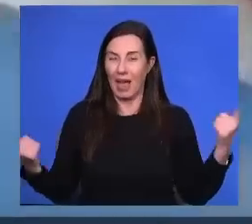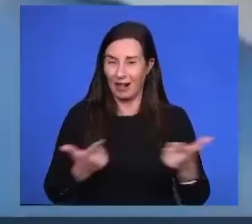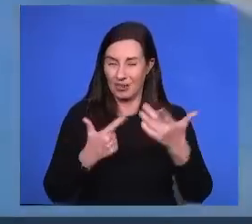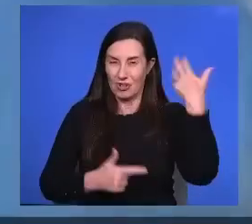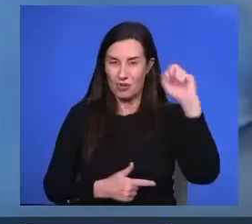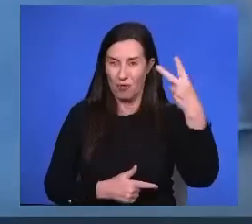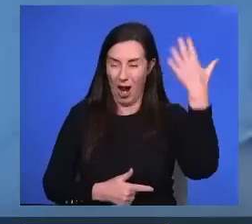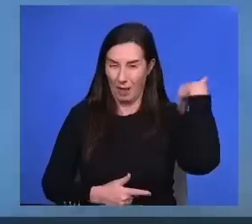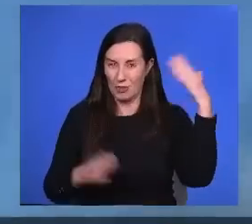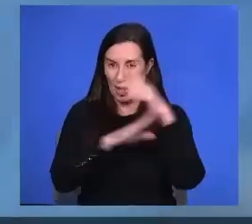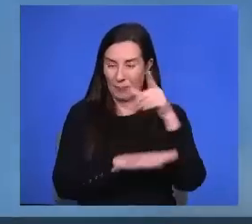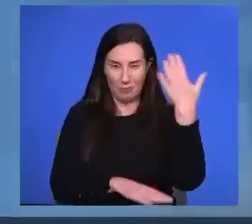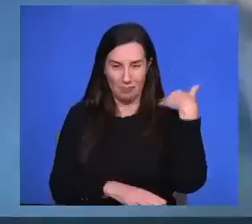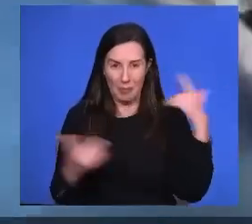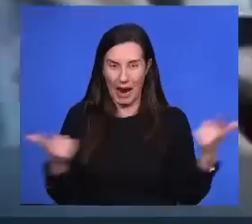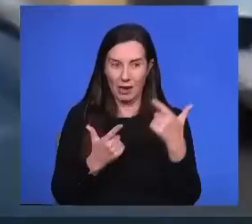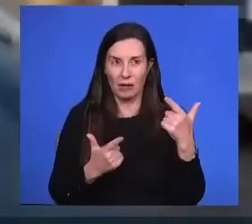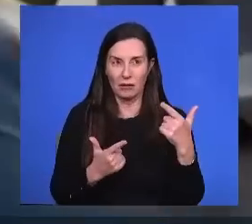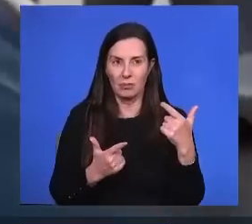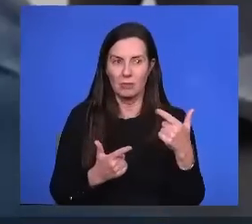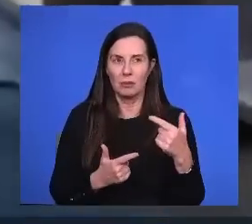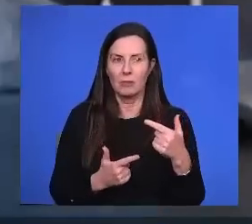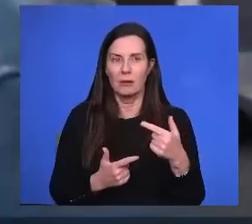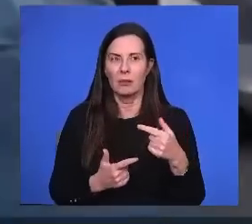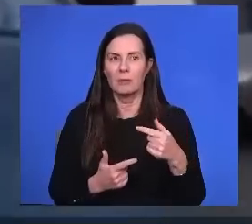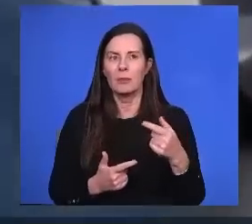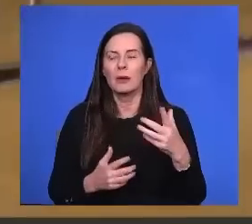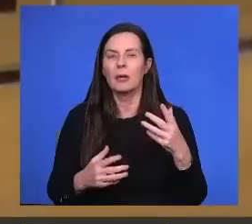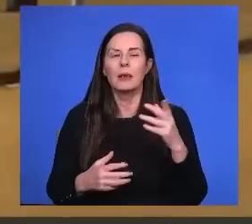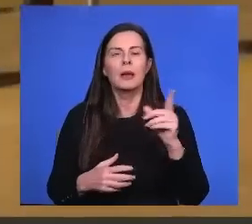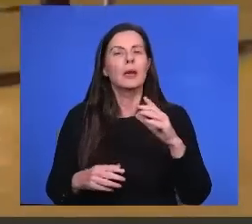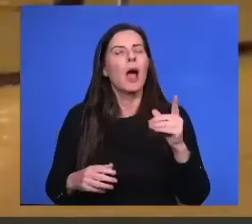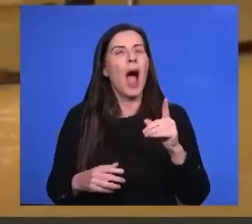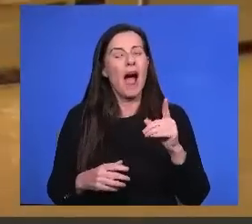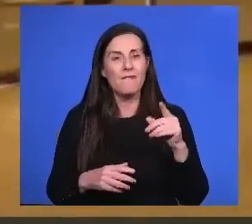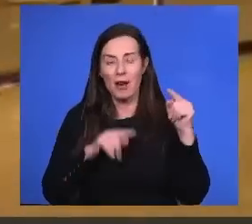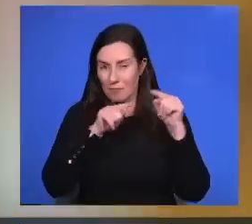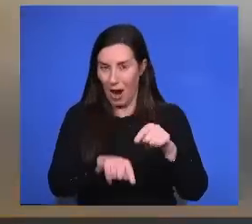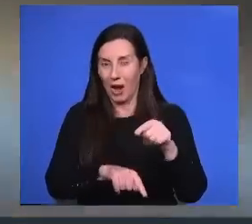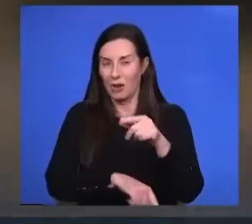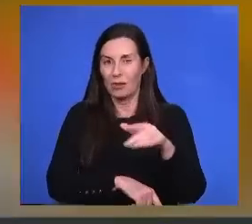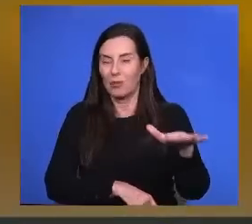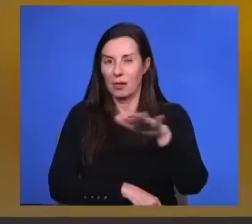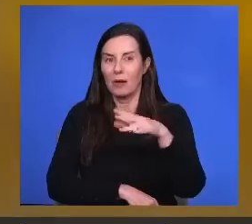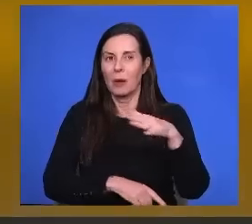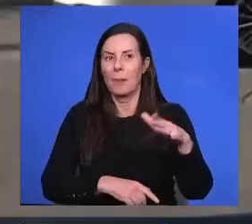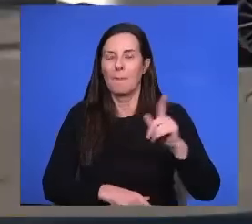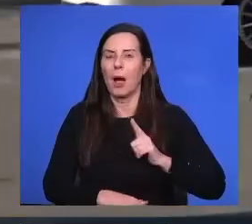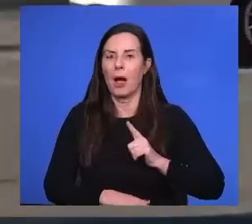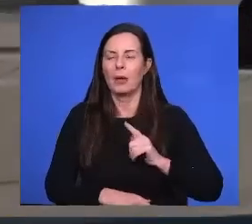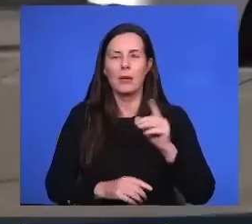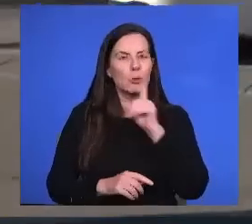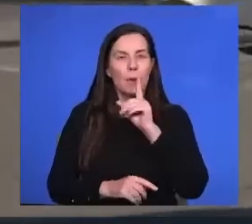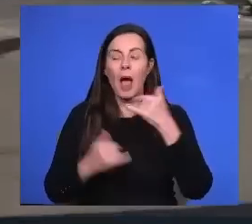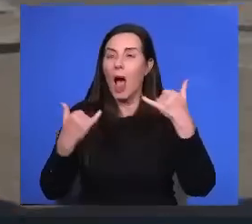שחרורו של קרים יונס לפני שבועיים, נמנעו גילויי שמחה בשטחים ציבוריים, אך כניסת כוחות לשטחה הפרטי של המשפחה הייתה במשורה.